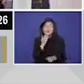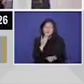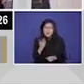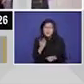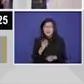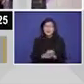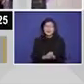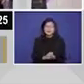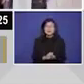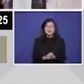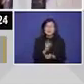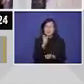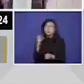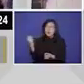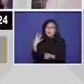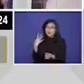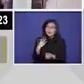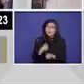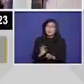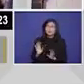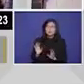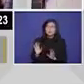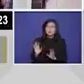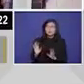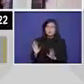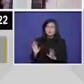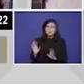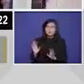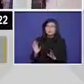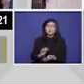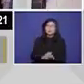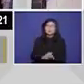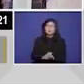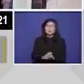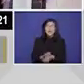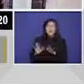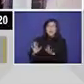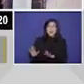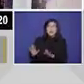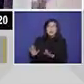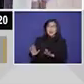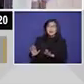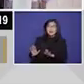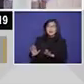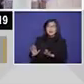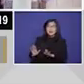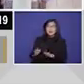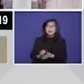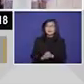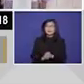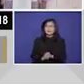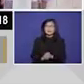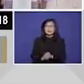tanggapan? Sebentar. Sebentar. Kita tahan. Kita boleh tepuk tangan dulu, waktunya jadi di-freeze.